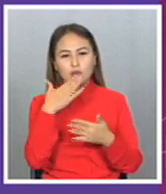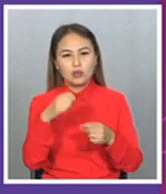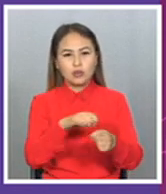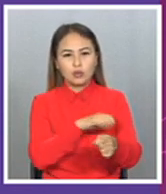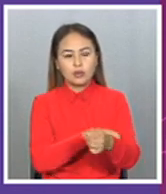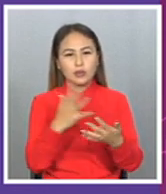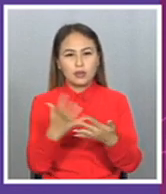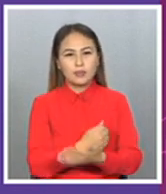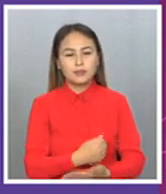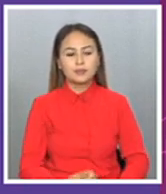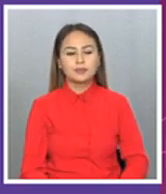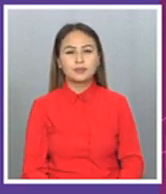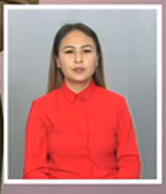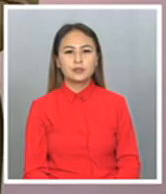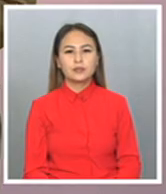бөліктің ұзындығын тап.